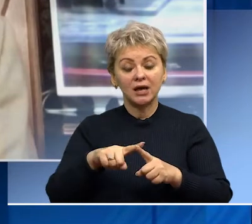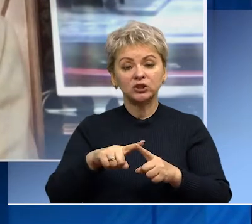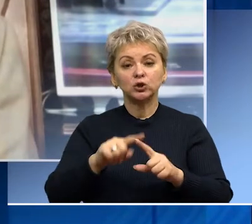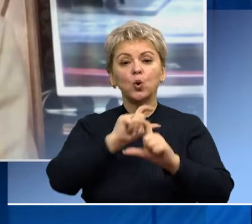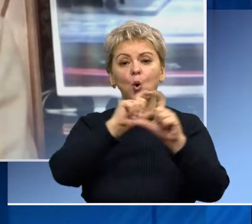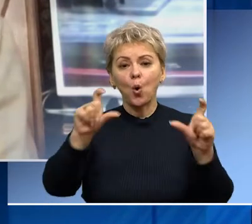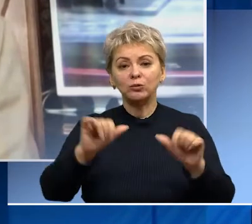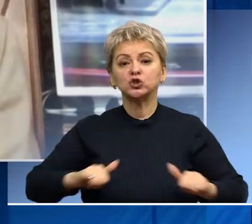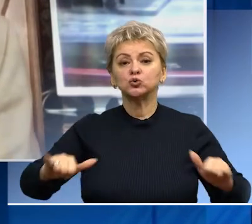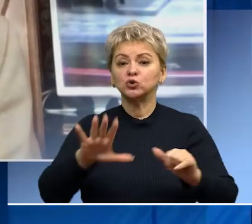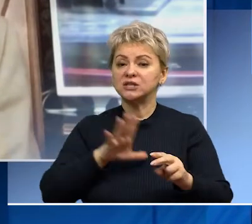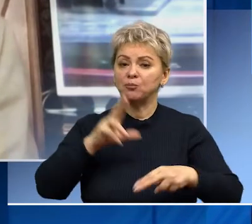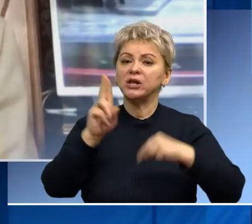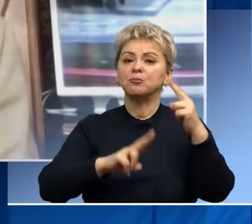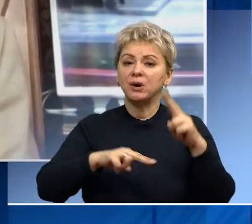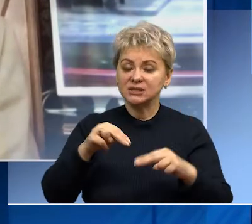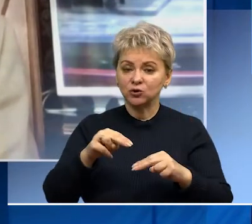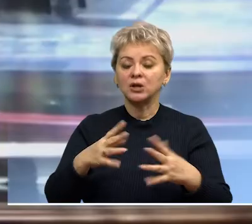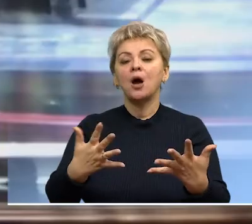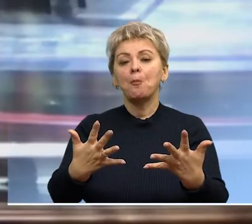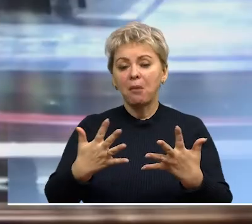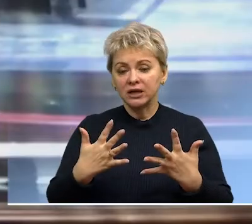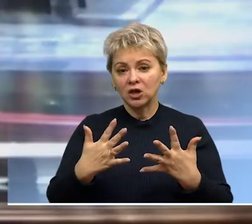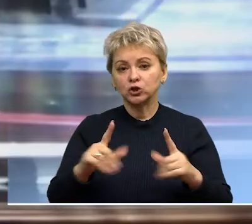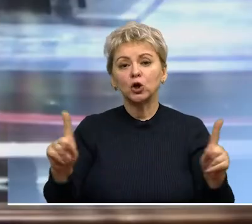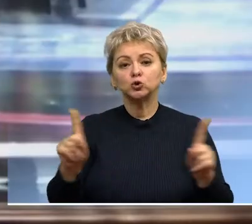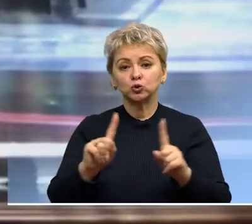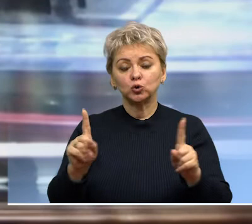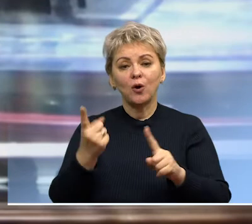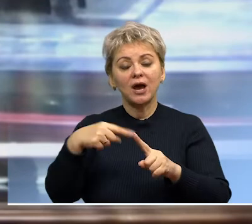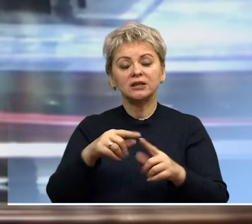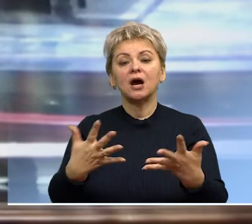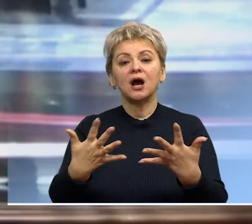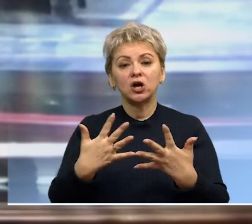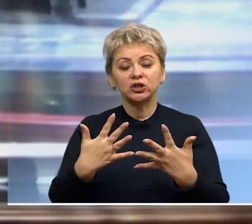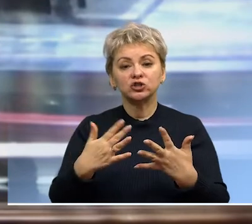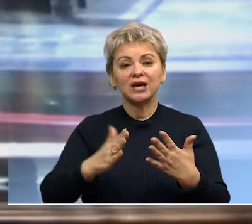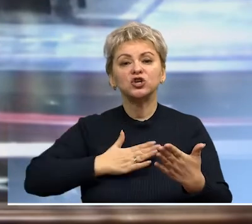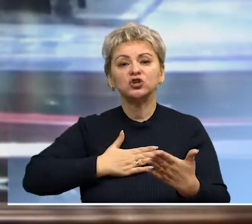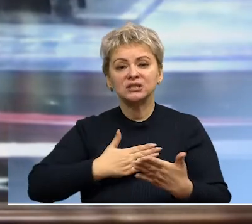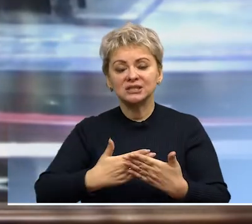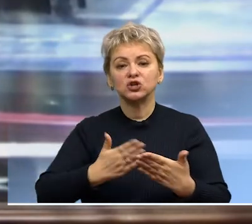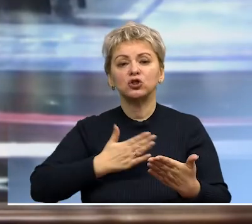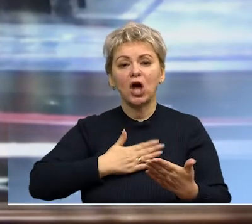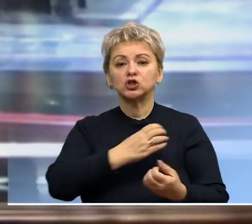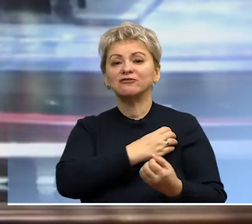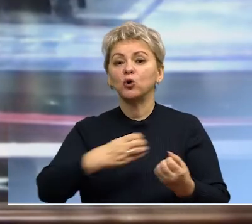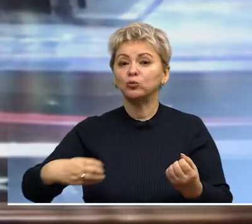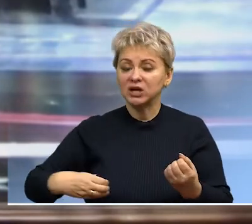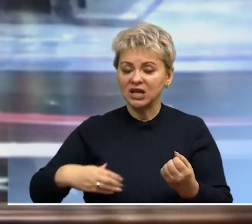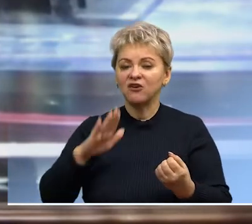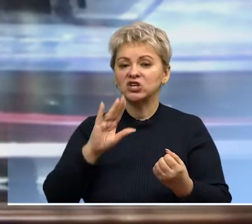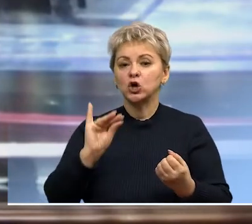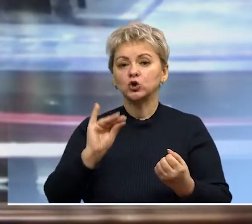этот комплекс был построен, но совершенно понятно, что это, конечно, инициатива нашего